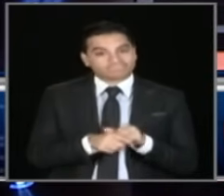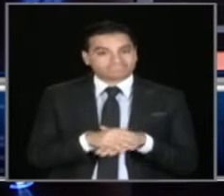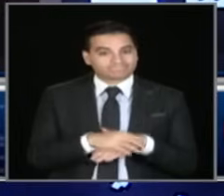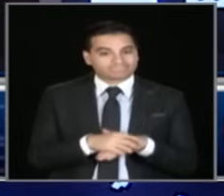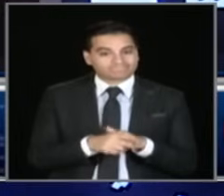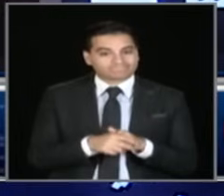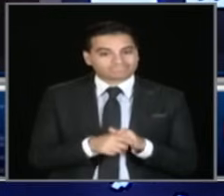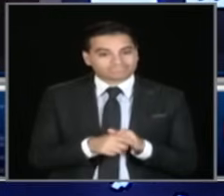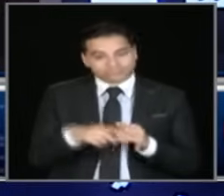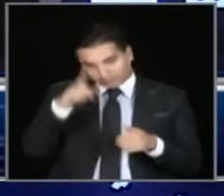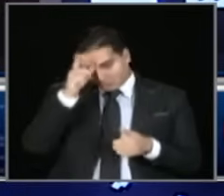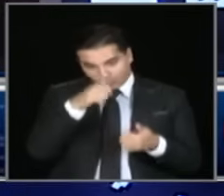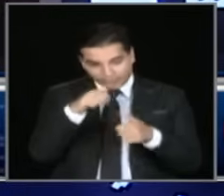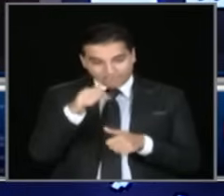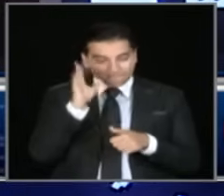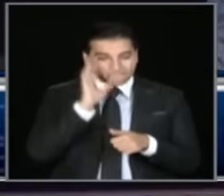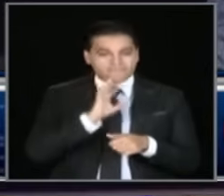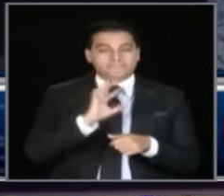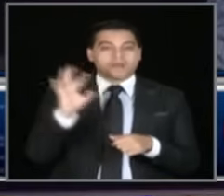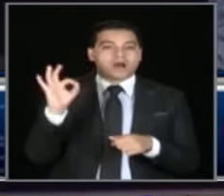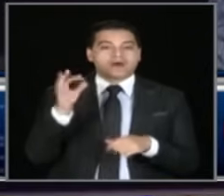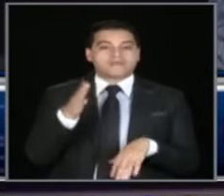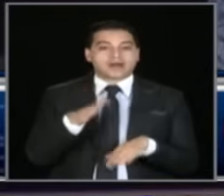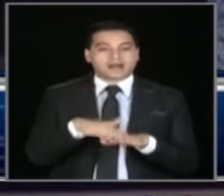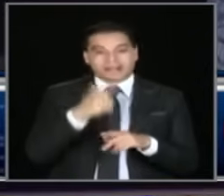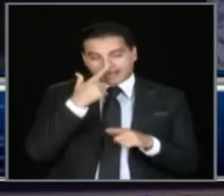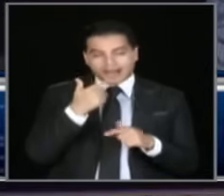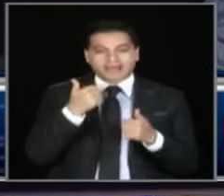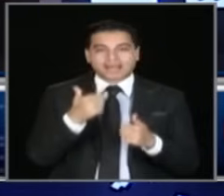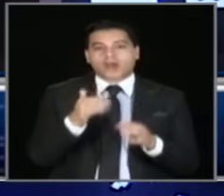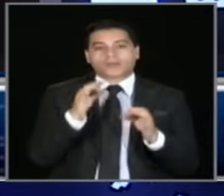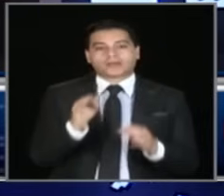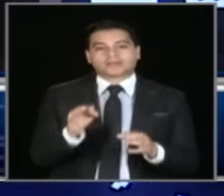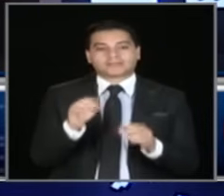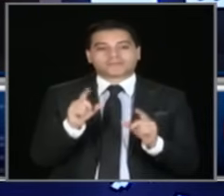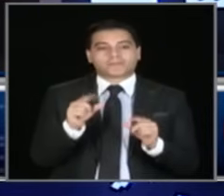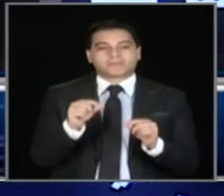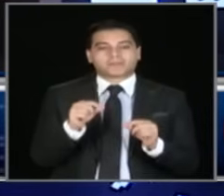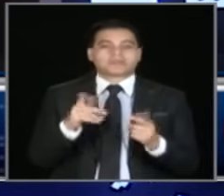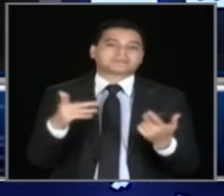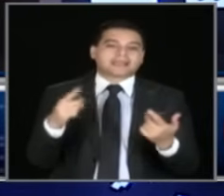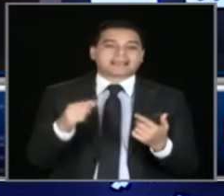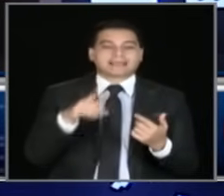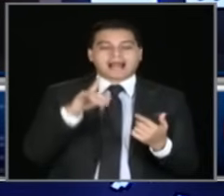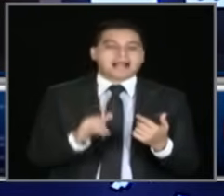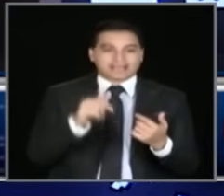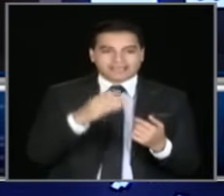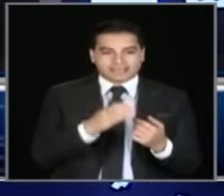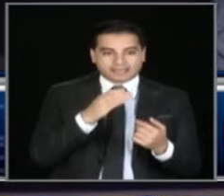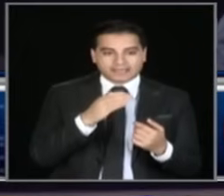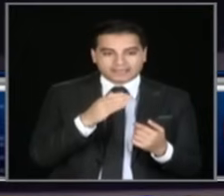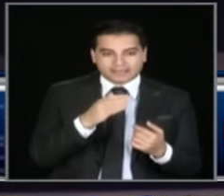2. مركب كيميائي ريحته مميزة جدا. داليا منصور إجابتك سي